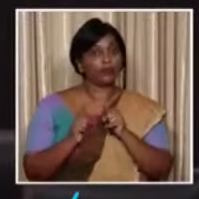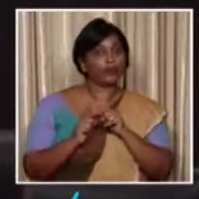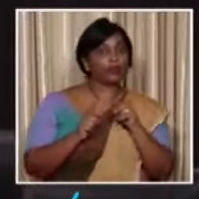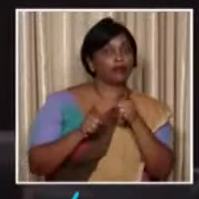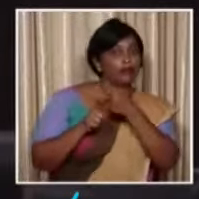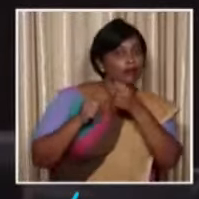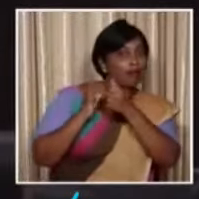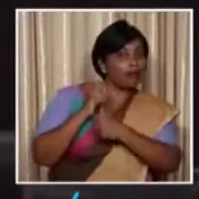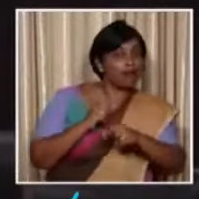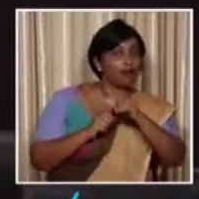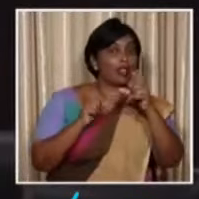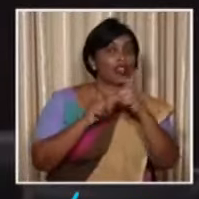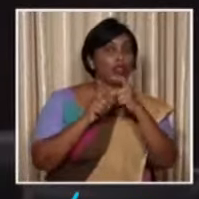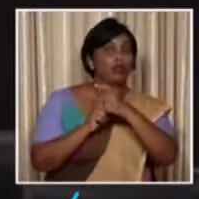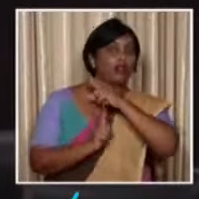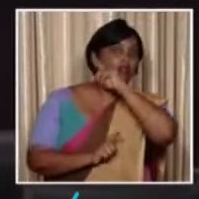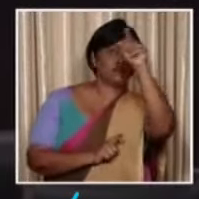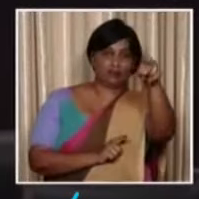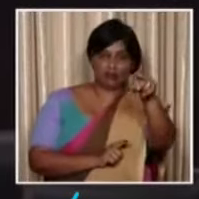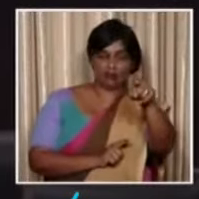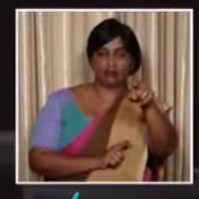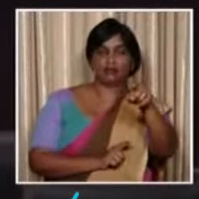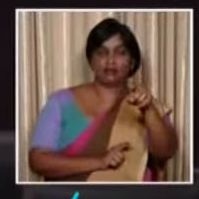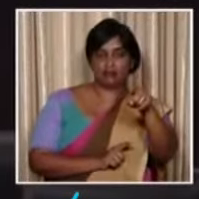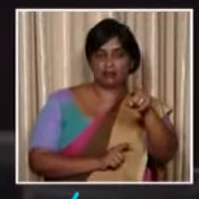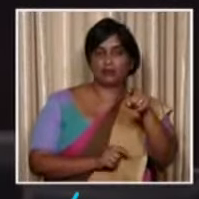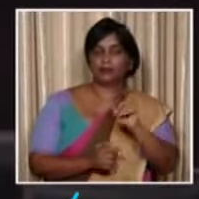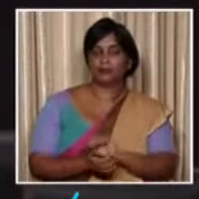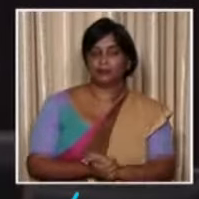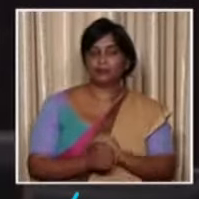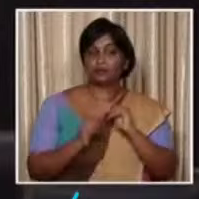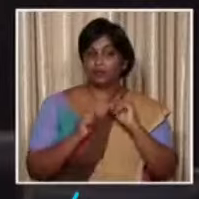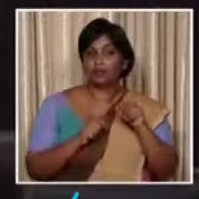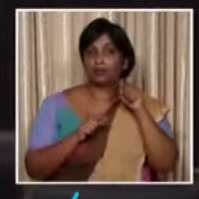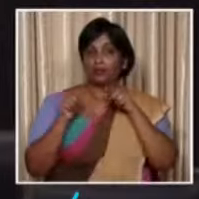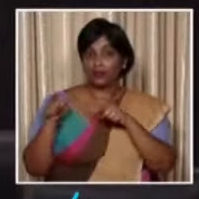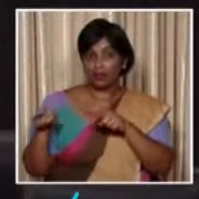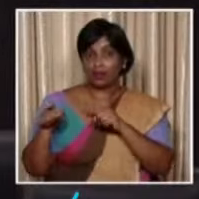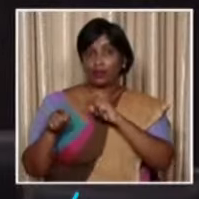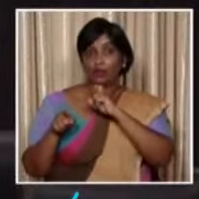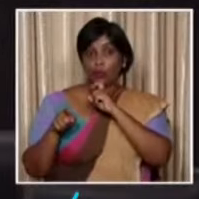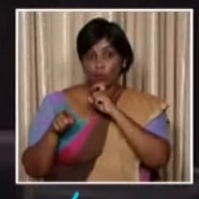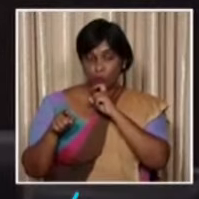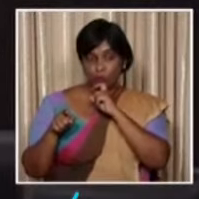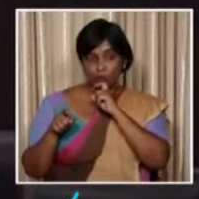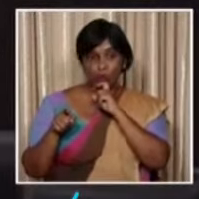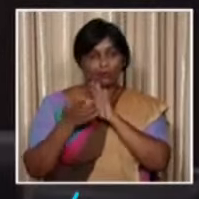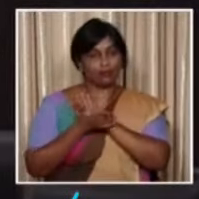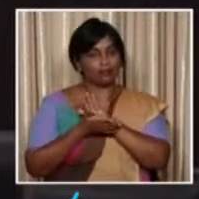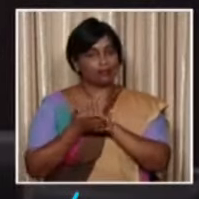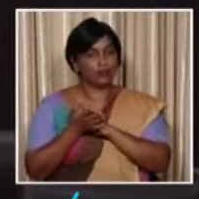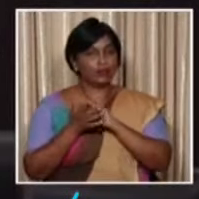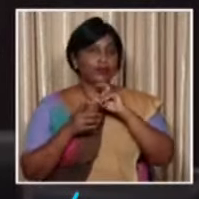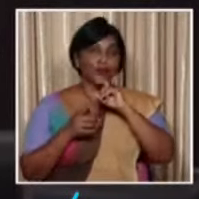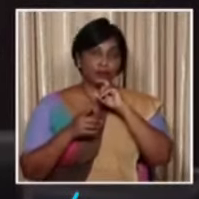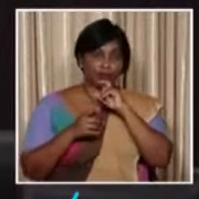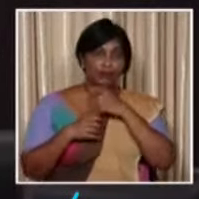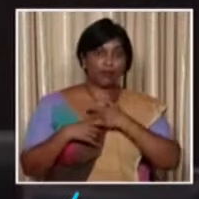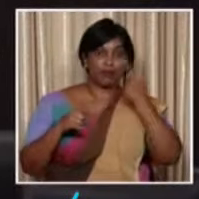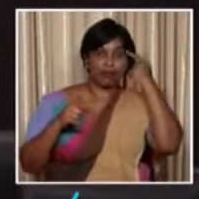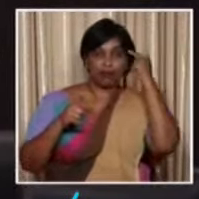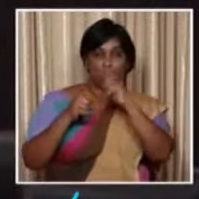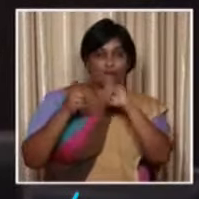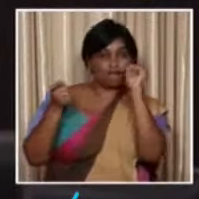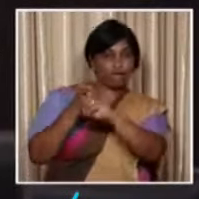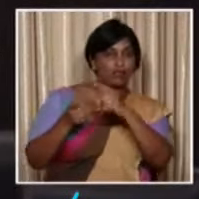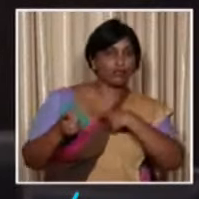ටීම් එකක් යවනවා දමුල්ලට. හරි. මොකද මේ පැත්තෙන් ඉන්නවා අධිකරණය ලස්සන්ට අධිකරණයට මං ගැන වෛරයක්